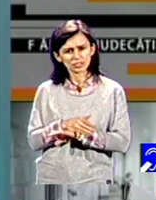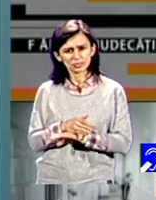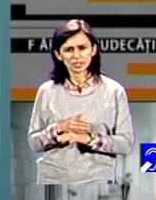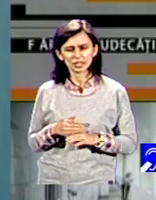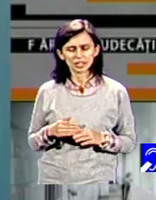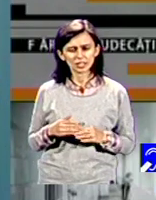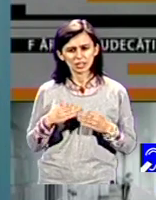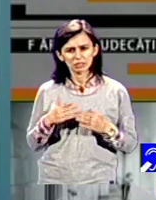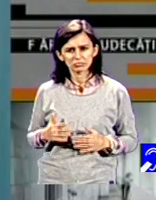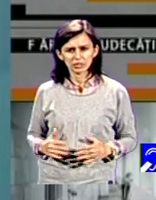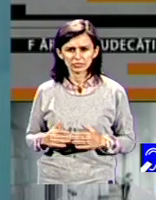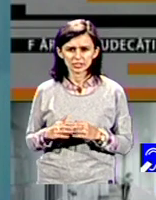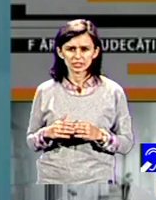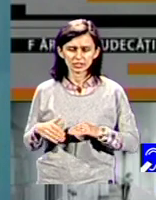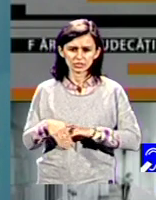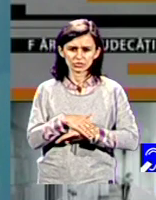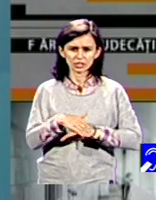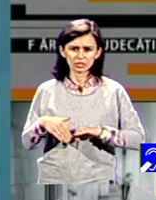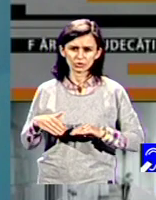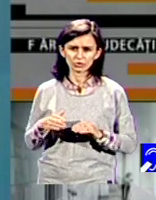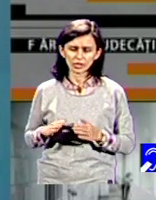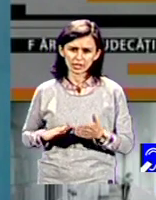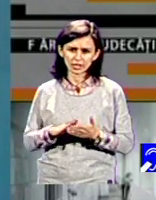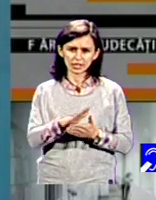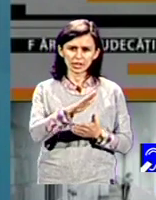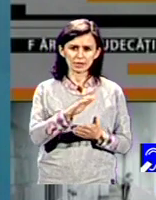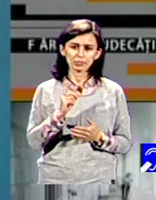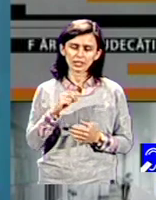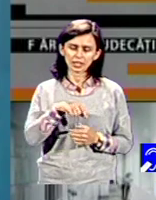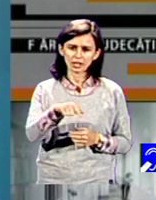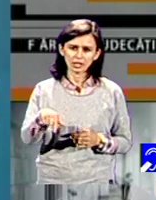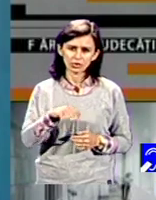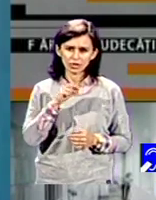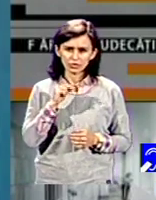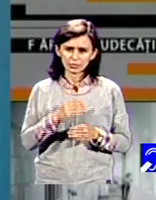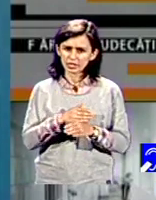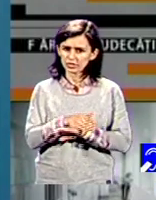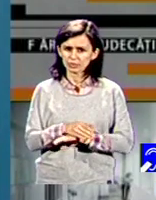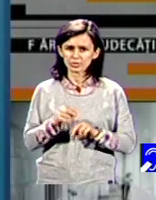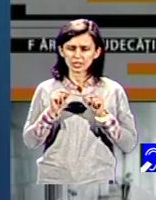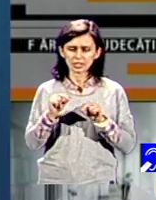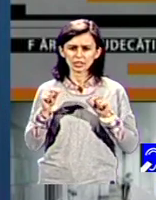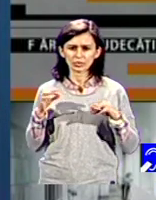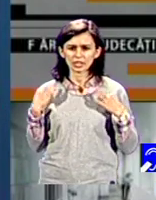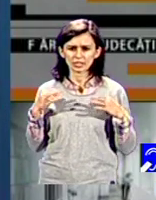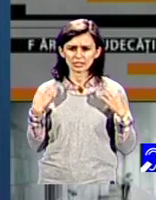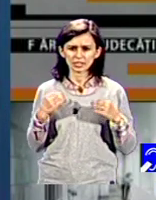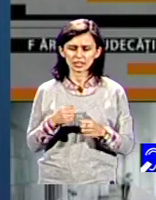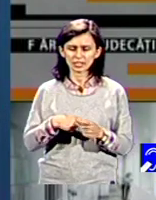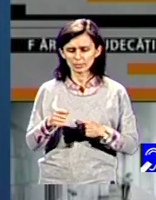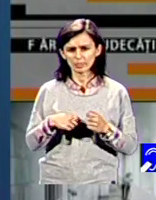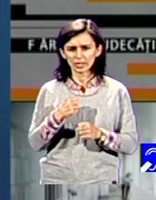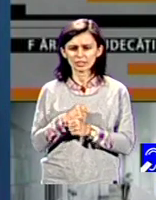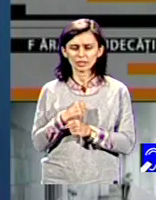Hai să facem niște rumpe dar noi când vorbim de accesibilitate vorbim de acces la Educație acesta sănătate acest pe piața muncii